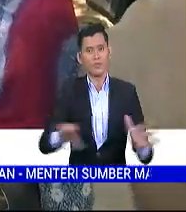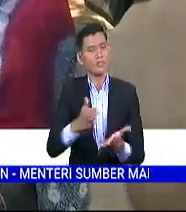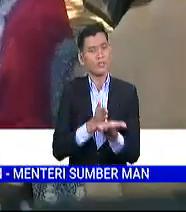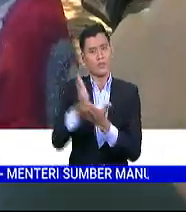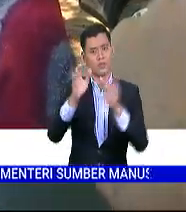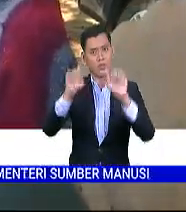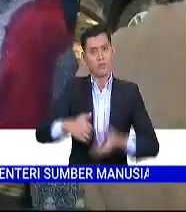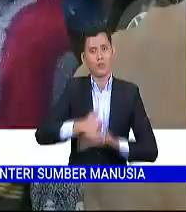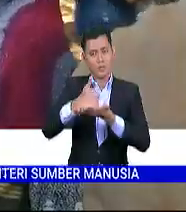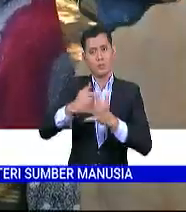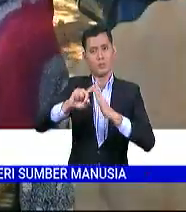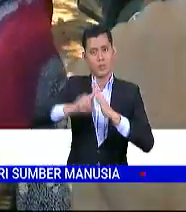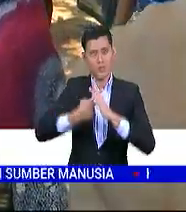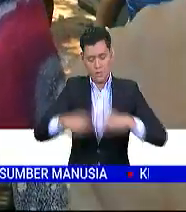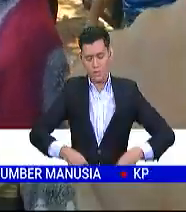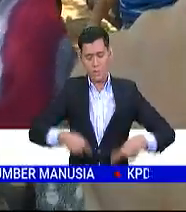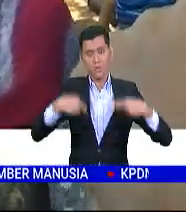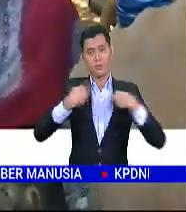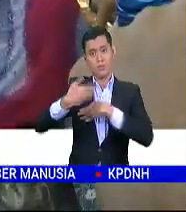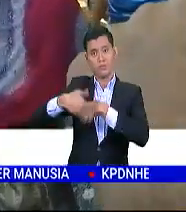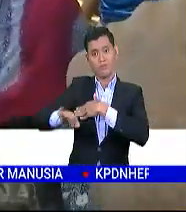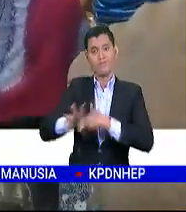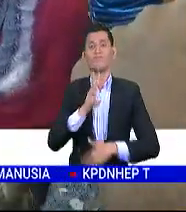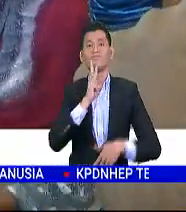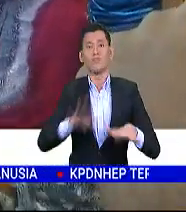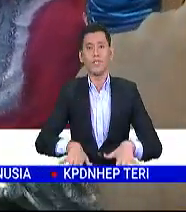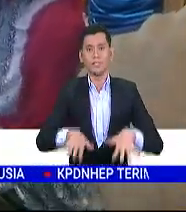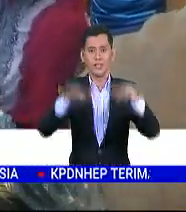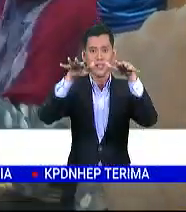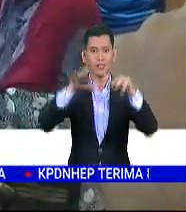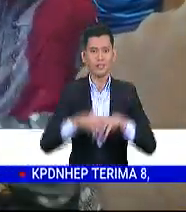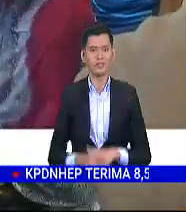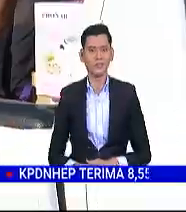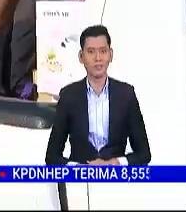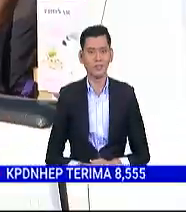membantu mereka memulakan kembali kehidupan selepas banjir.